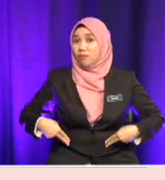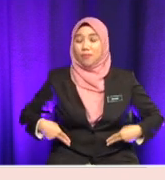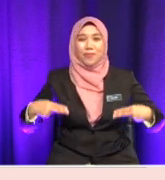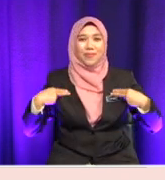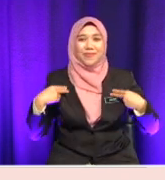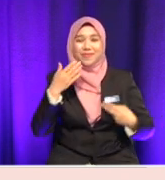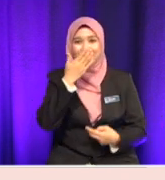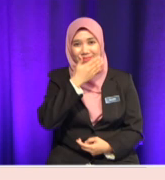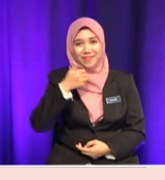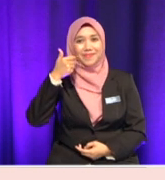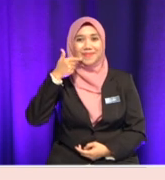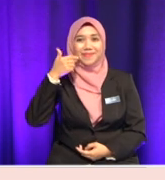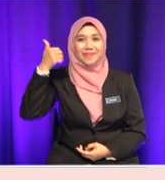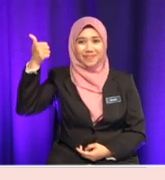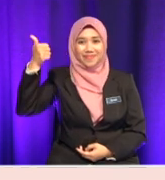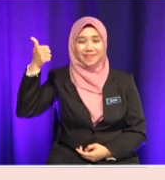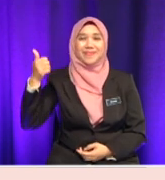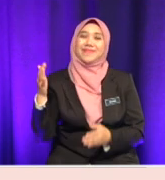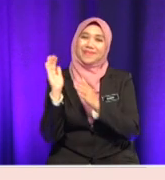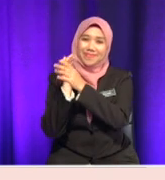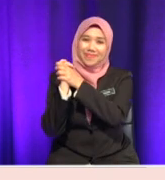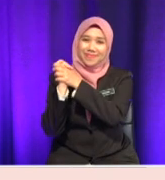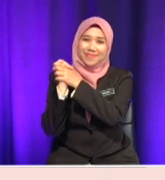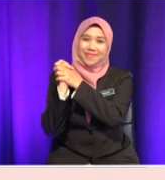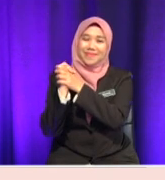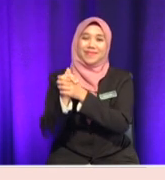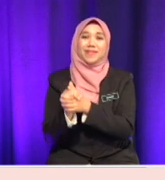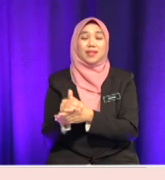tanya untuk Arman naik kapal